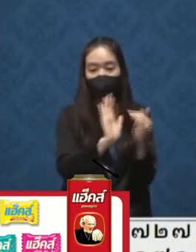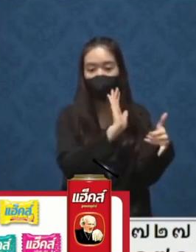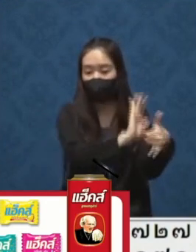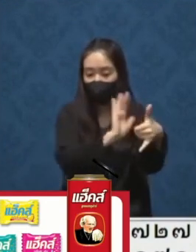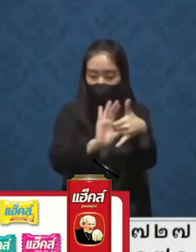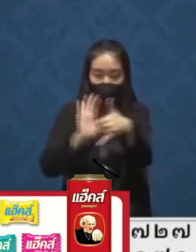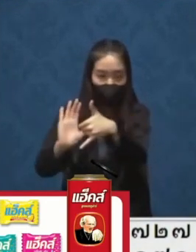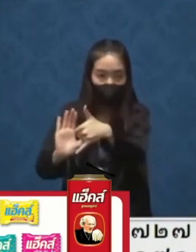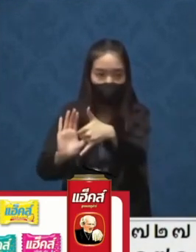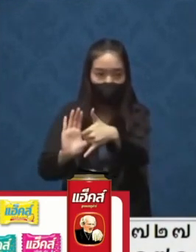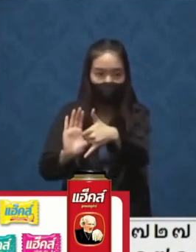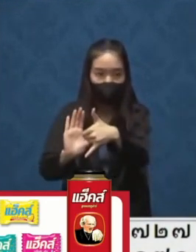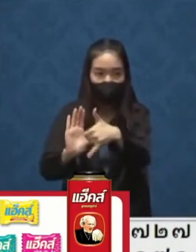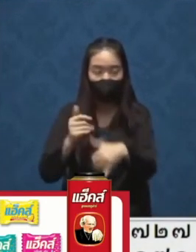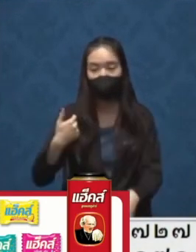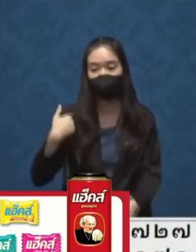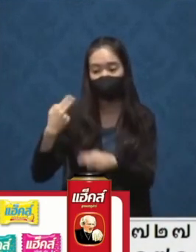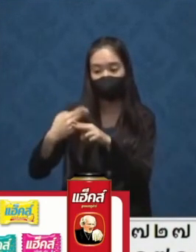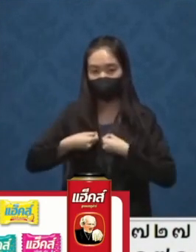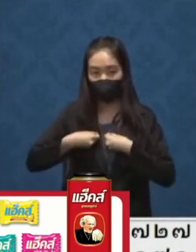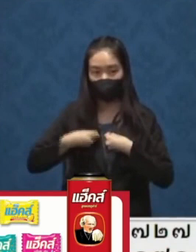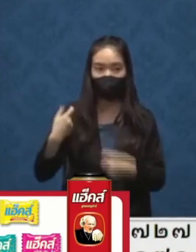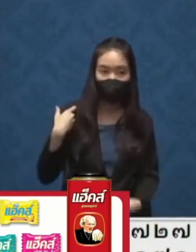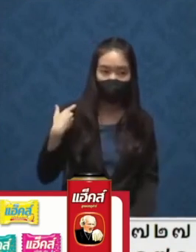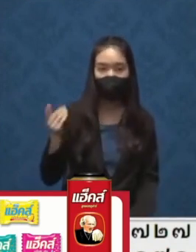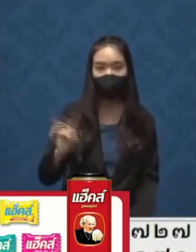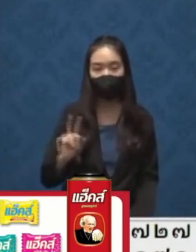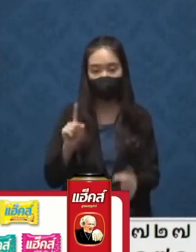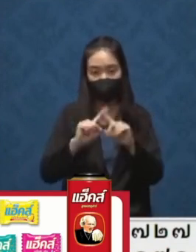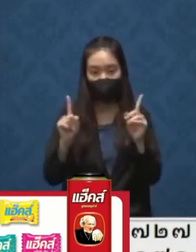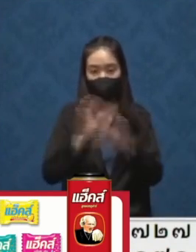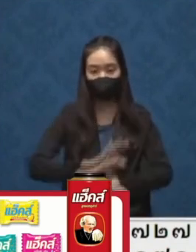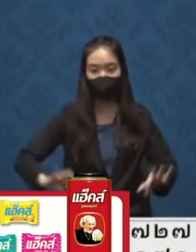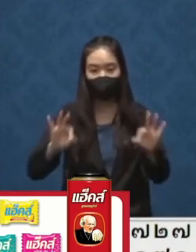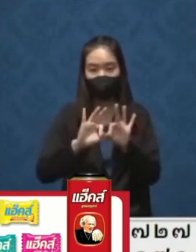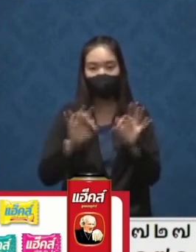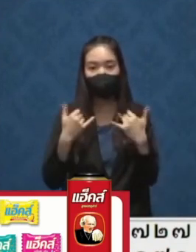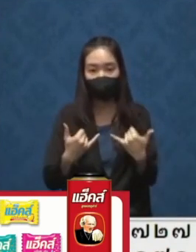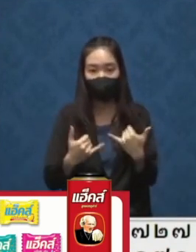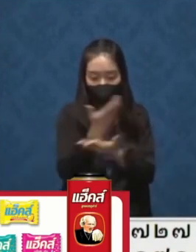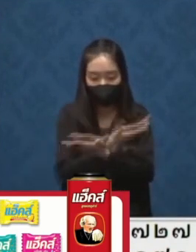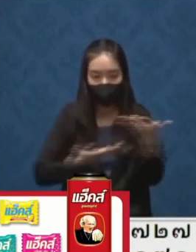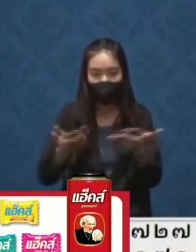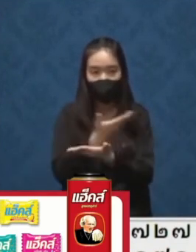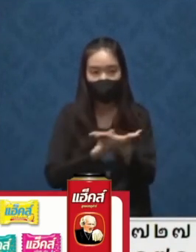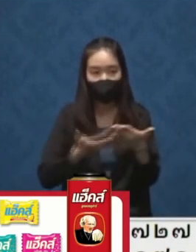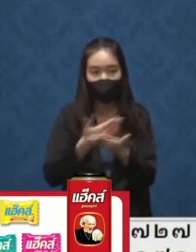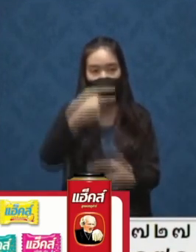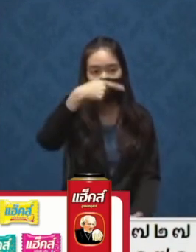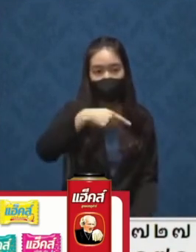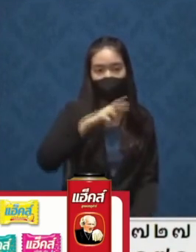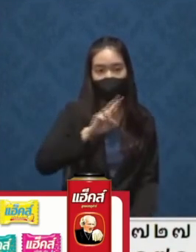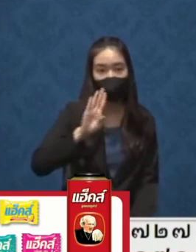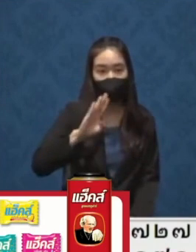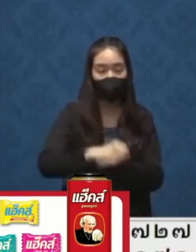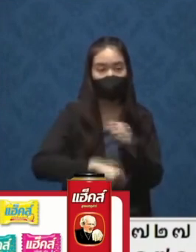เพราะวาอยู่ที่จะพระทานมีประมหากรุณาหรอไม่ที่สำคญก็คอขณะเดีวกันกได้พิจนาว่าพระรชบัญั curiosity ส์บับเดิ